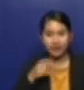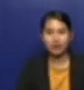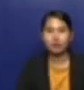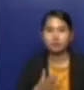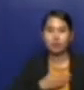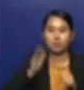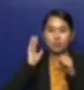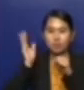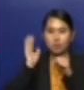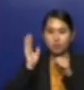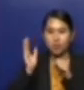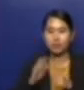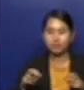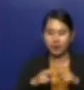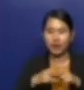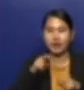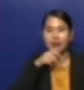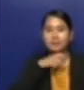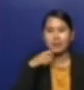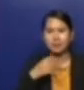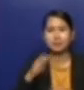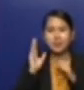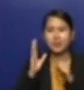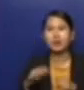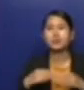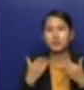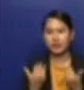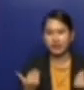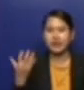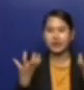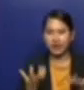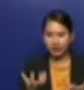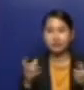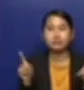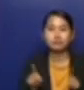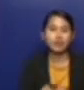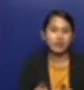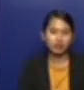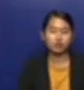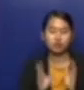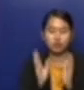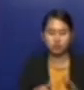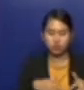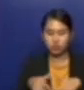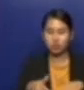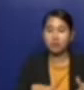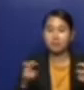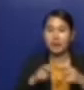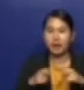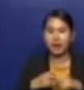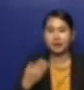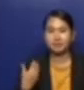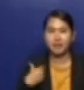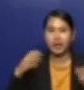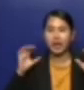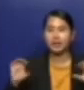ายให้แก้ปัญหาภัยแล้งวันนี้ก็วิกฤตจนพี่น้องผมมีปัญหารัฐบา